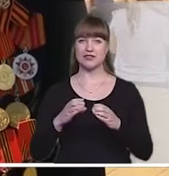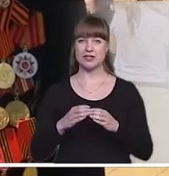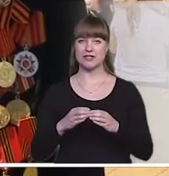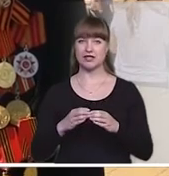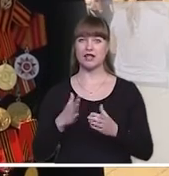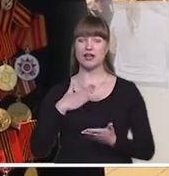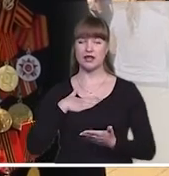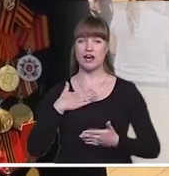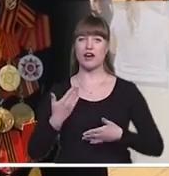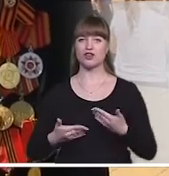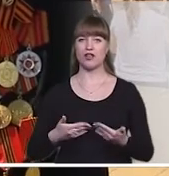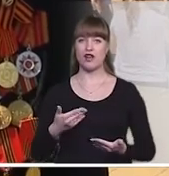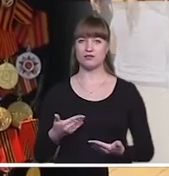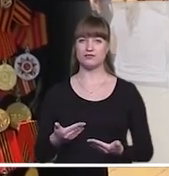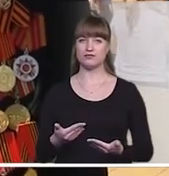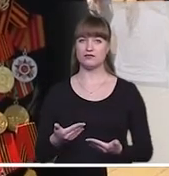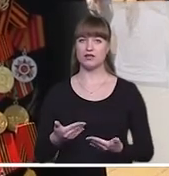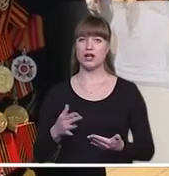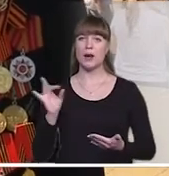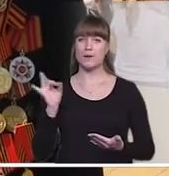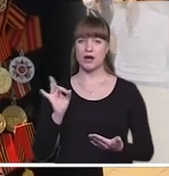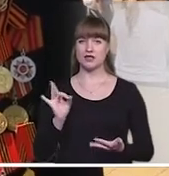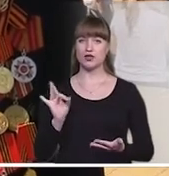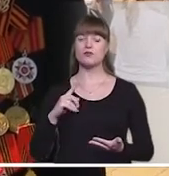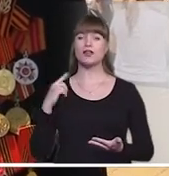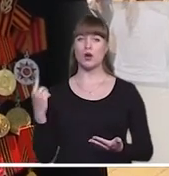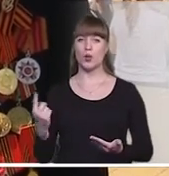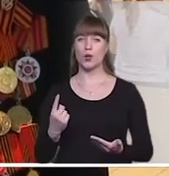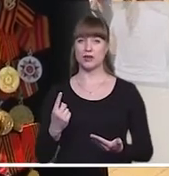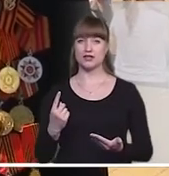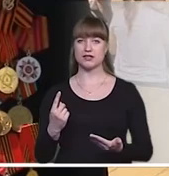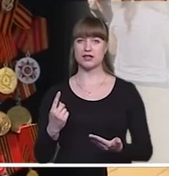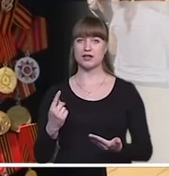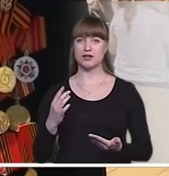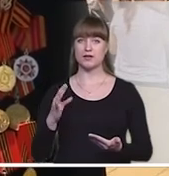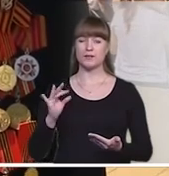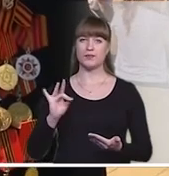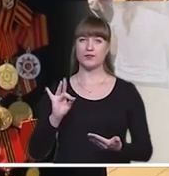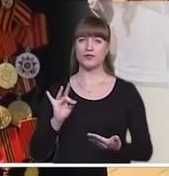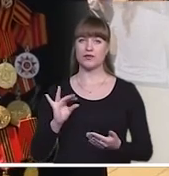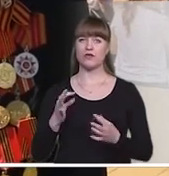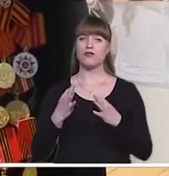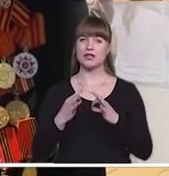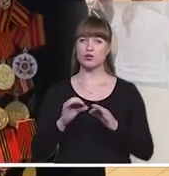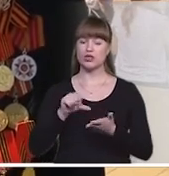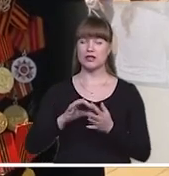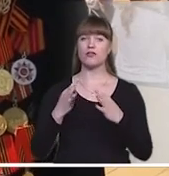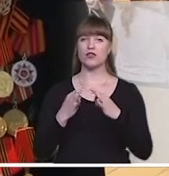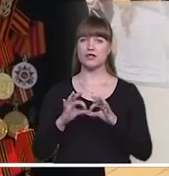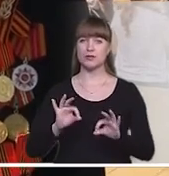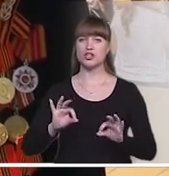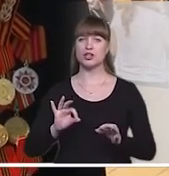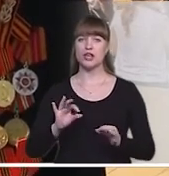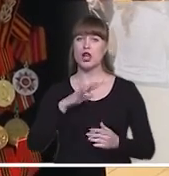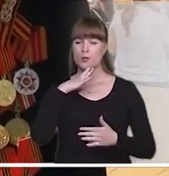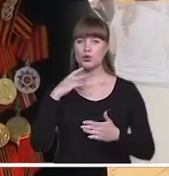дивизией я шла по Ростовской области, участвовала в освобождении Саур-Могила, там